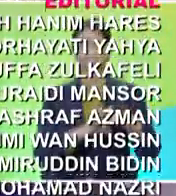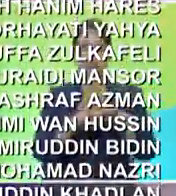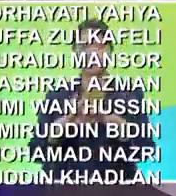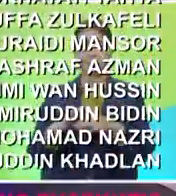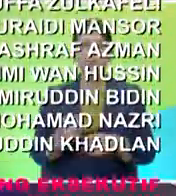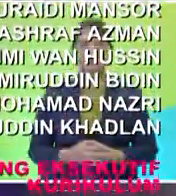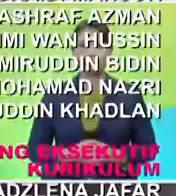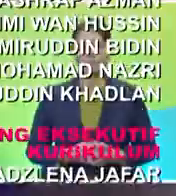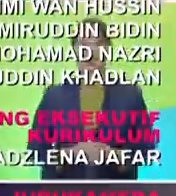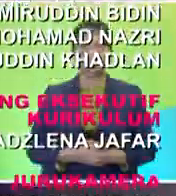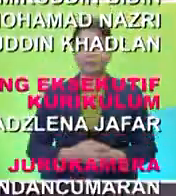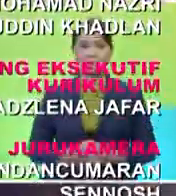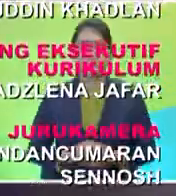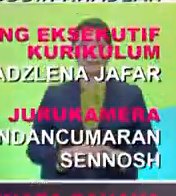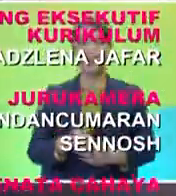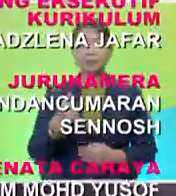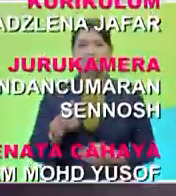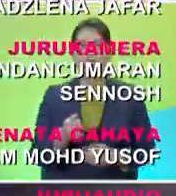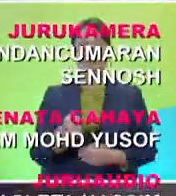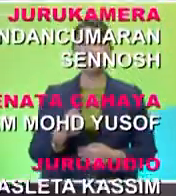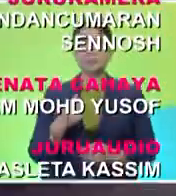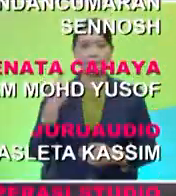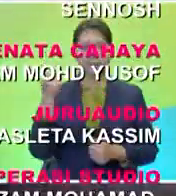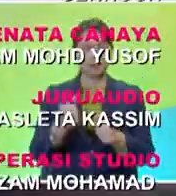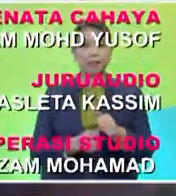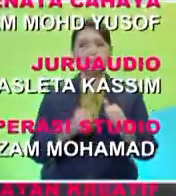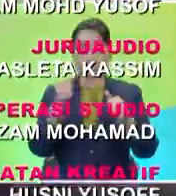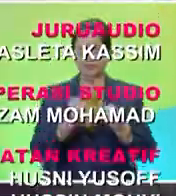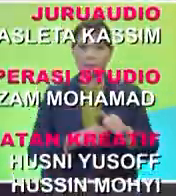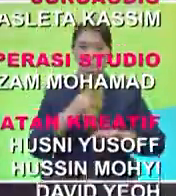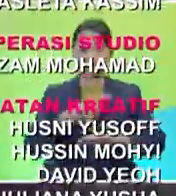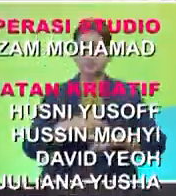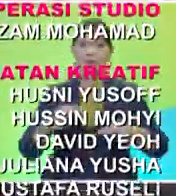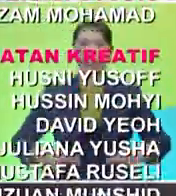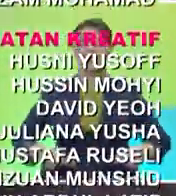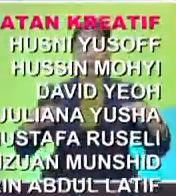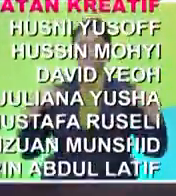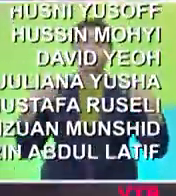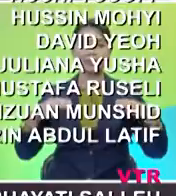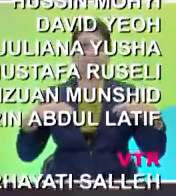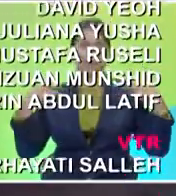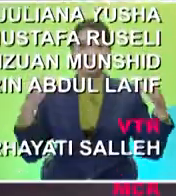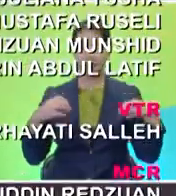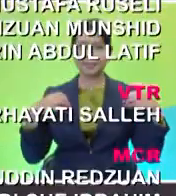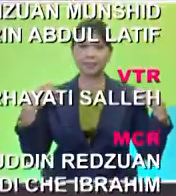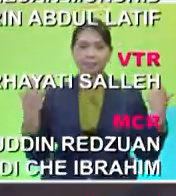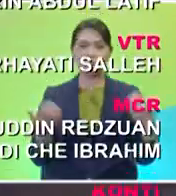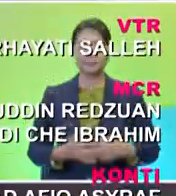agar setia masa hidup ceria